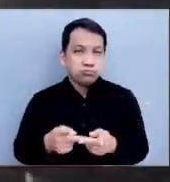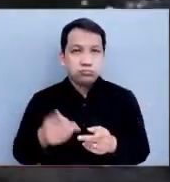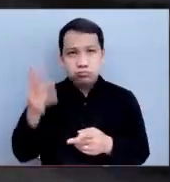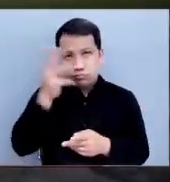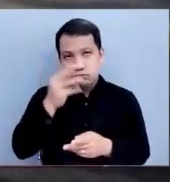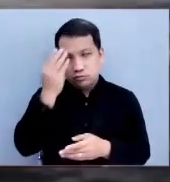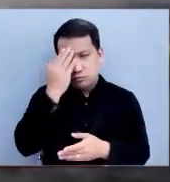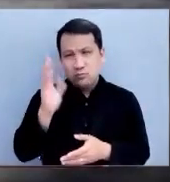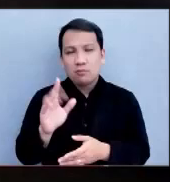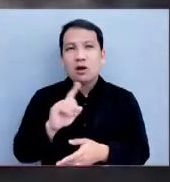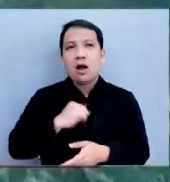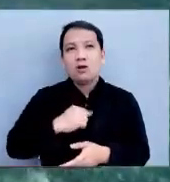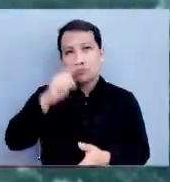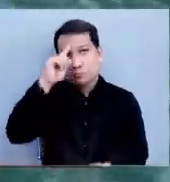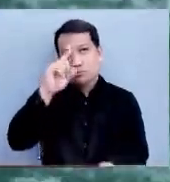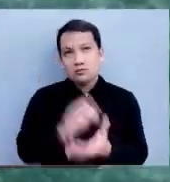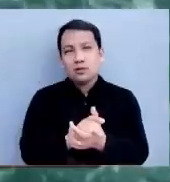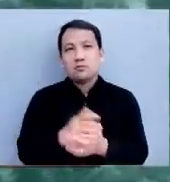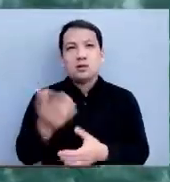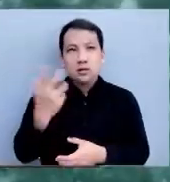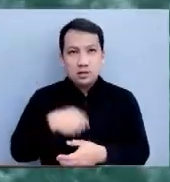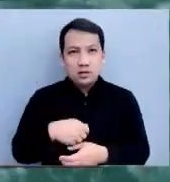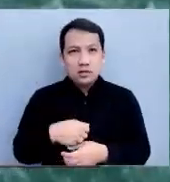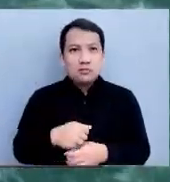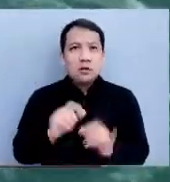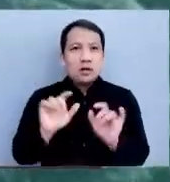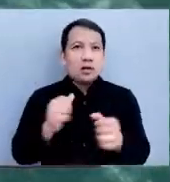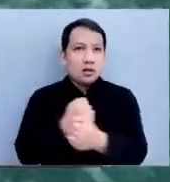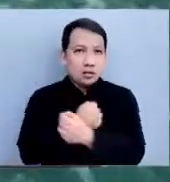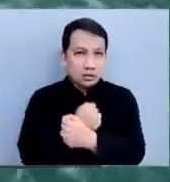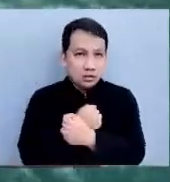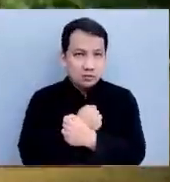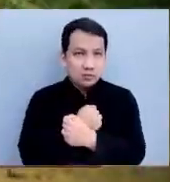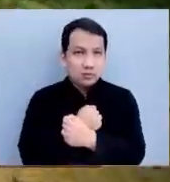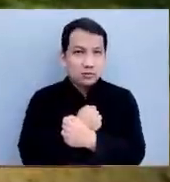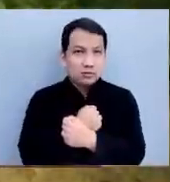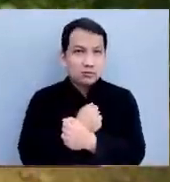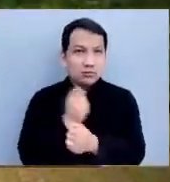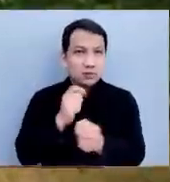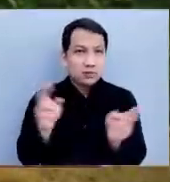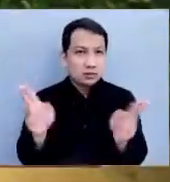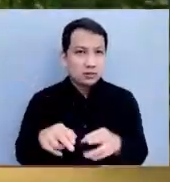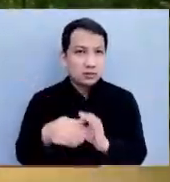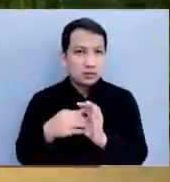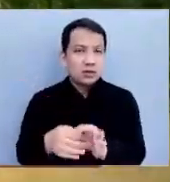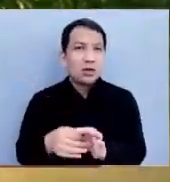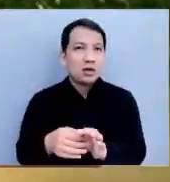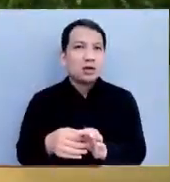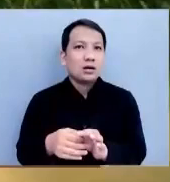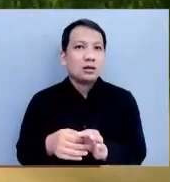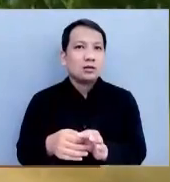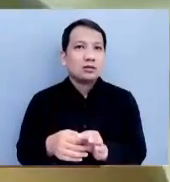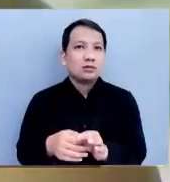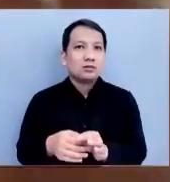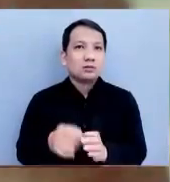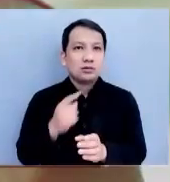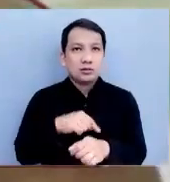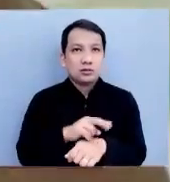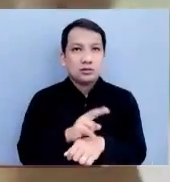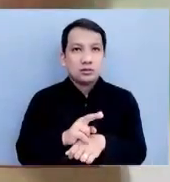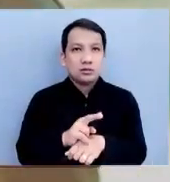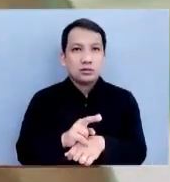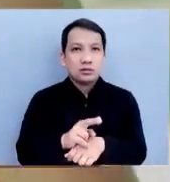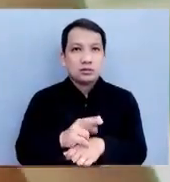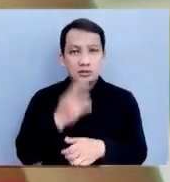that. Naniniwala ako na maganda yung Love the Philippines, mabilis, maikli. At ako, hindi ko gagamit yan. Love the fun,